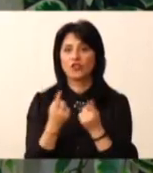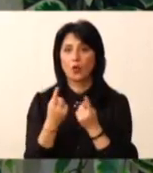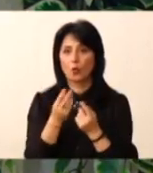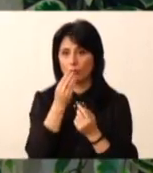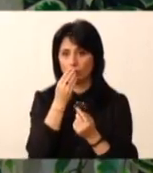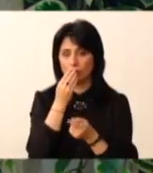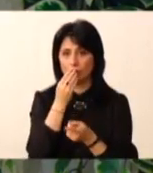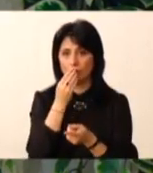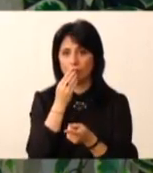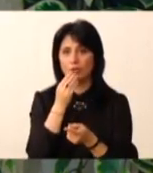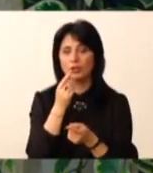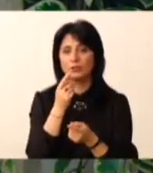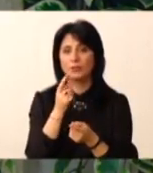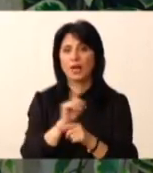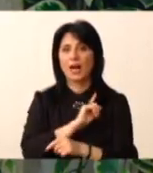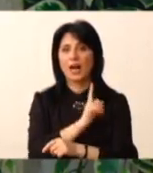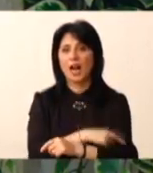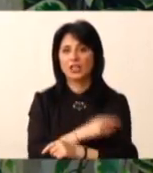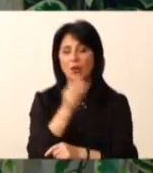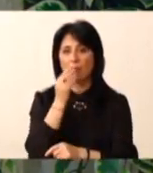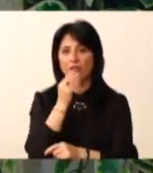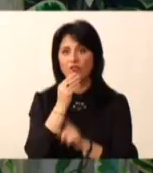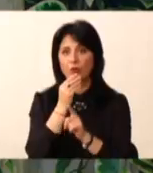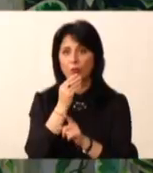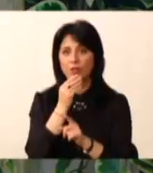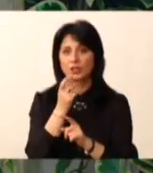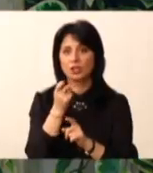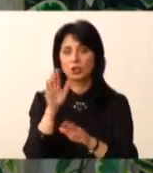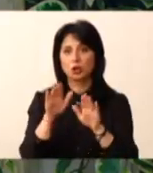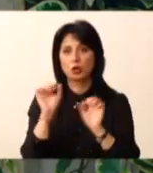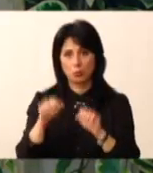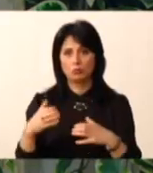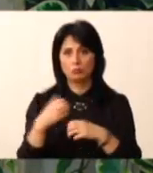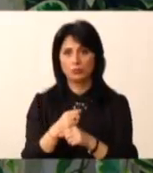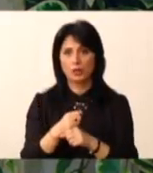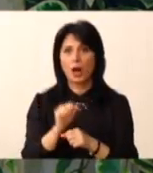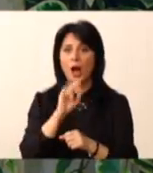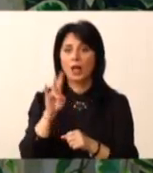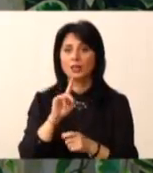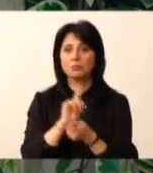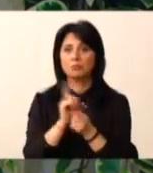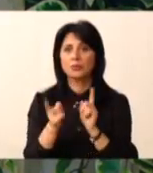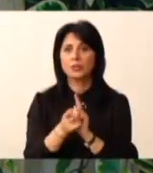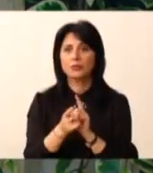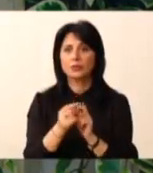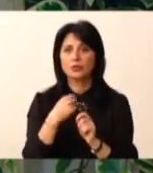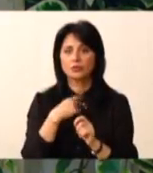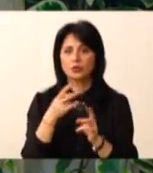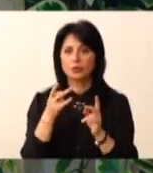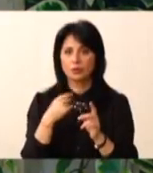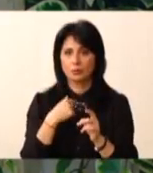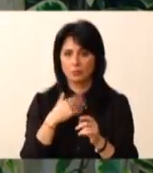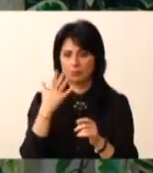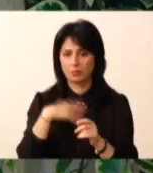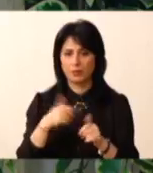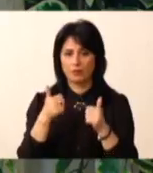რაციონის ფონზე, ან თუნდაც გაძლიერებული კვების ფონზე დავიკლოთ წონაში, ან პირიქით, როდესაც ჩვენ ვრჩებით